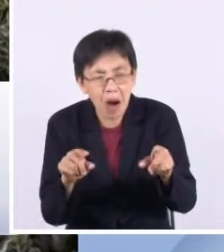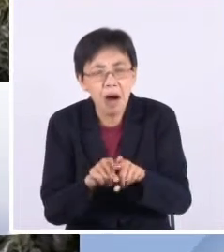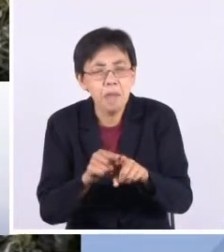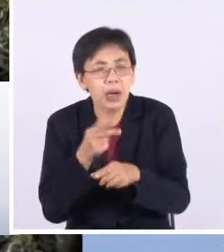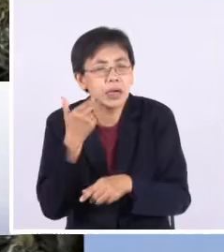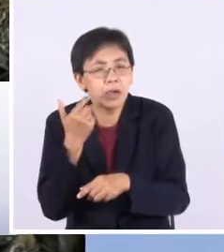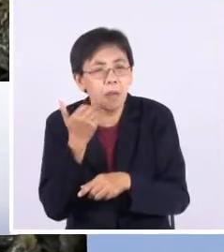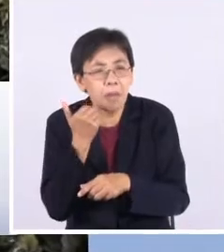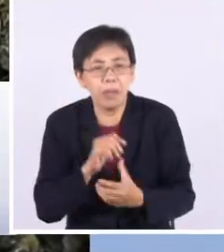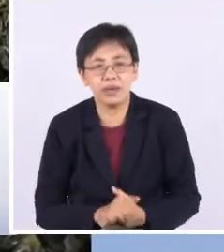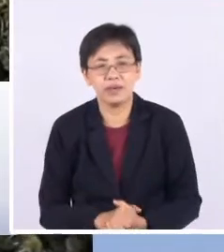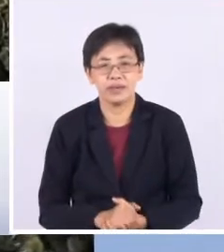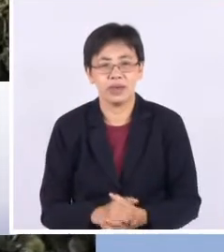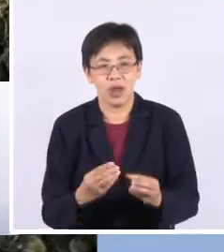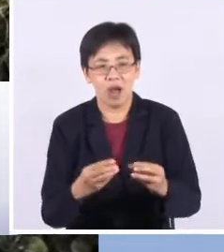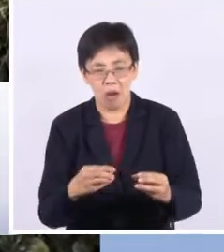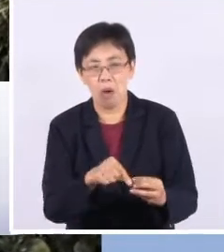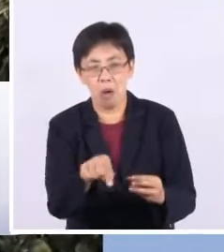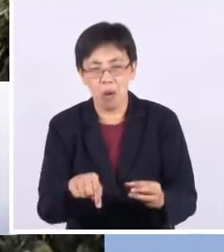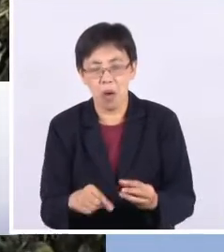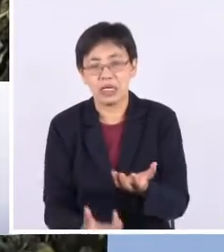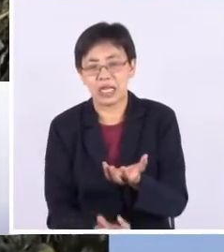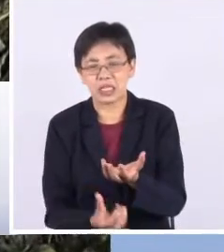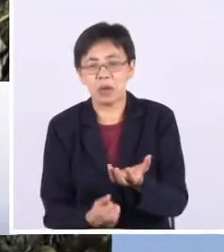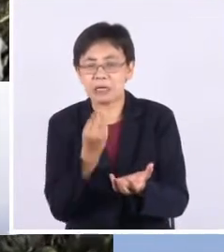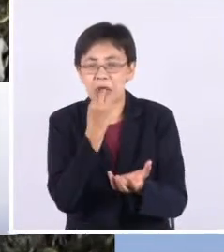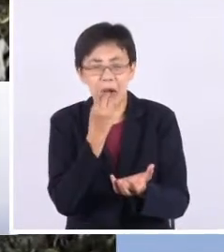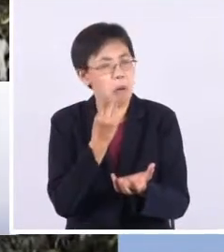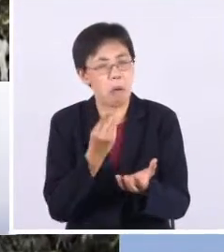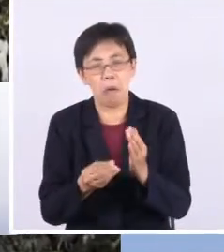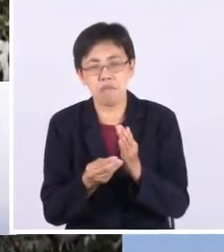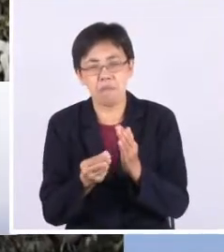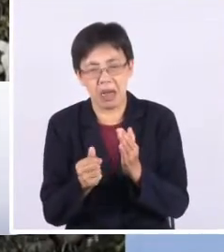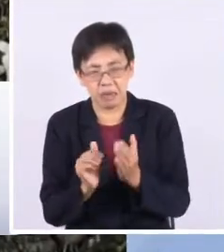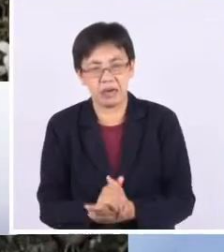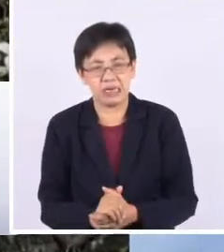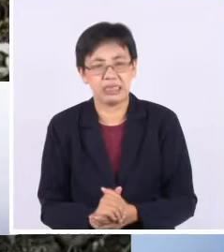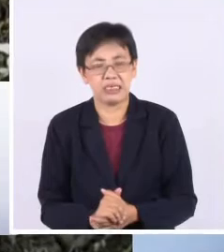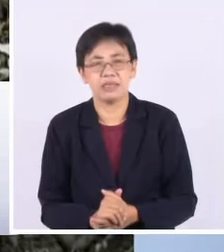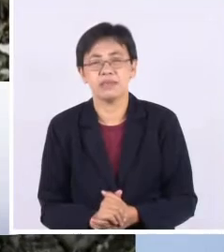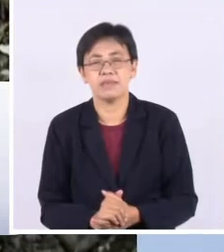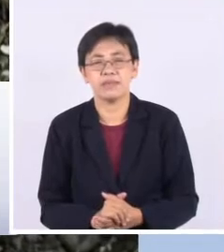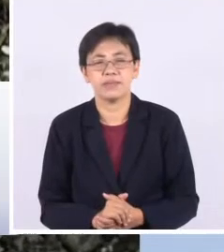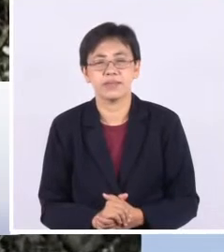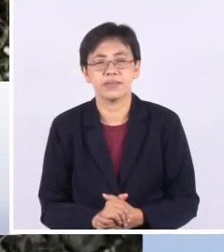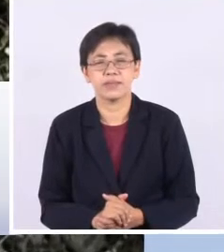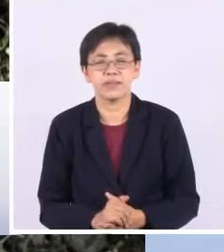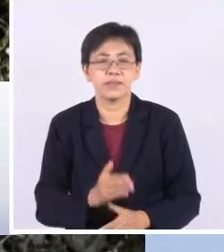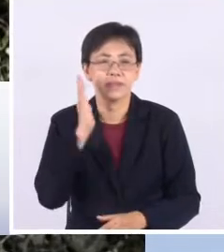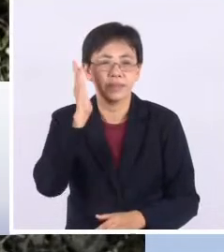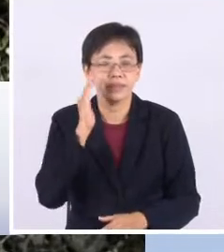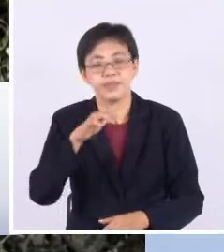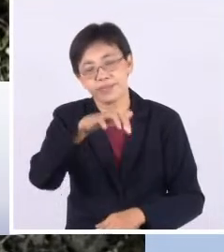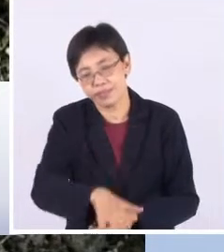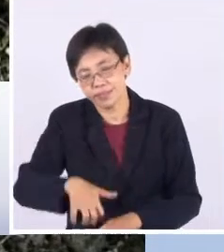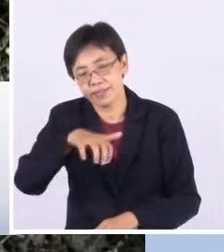ช่เหมือนโมจิ แล้วออกไปต้มแล้วมันจะมันๆ มันจะกินมันๆ ไข่งูจงอางอะนะ คุณสาธิตใช้จอบใช้